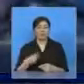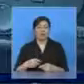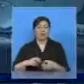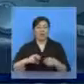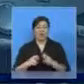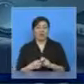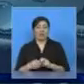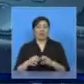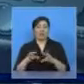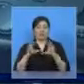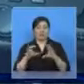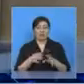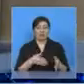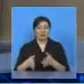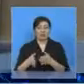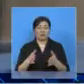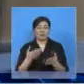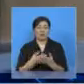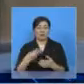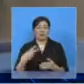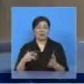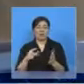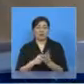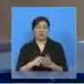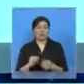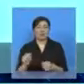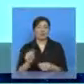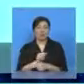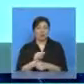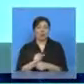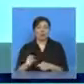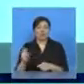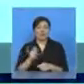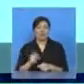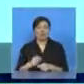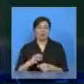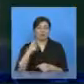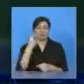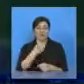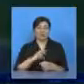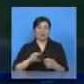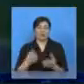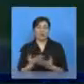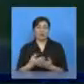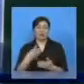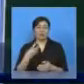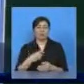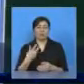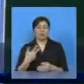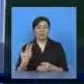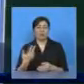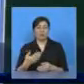дорожного движения. В том числе 28 водителей управляли транспортом в состоянии опьянения. 343